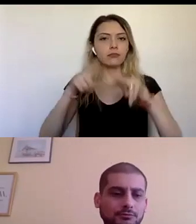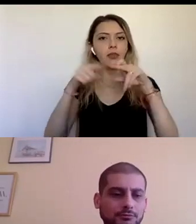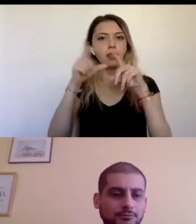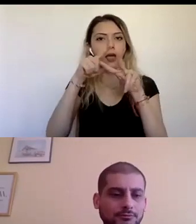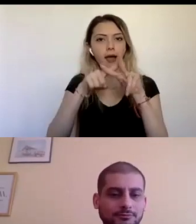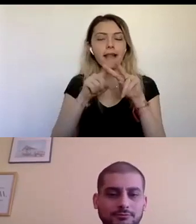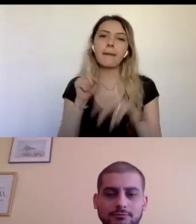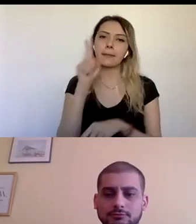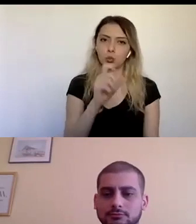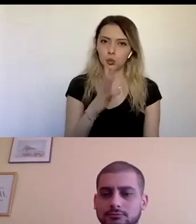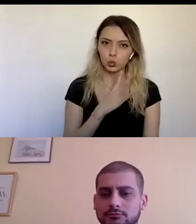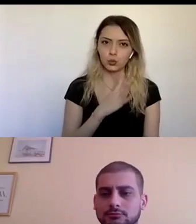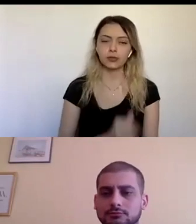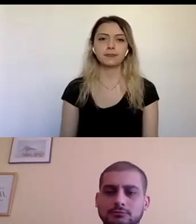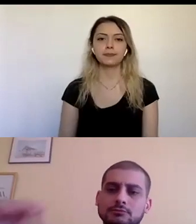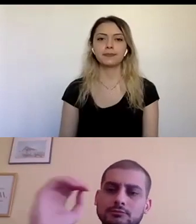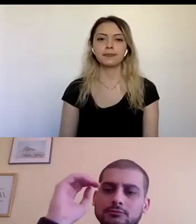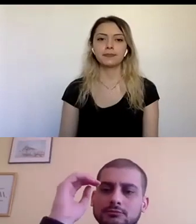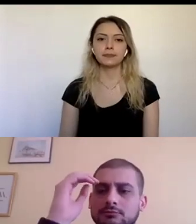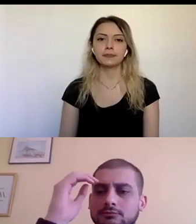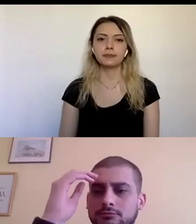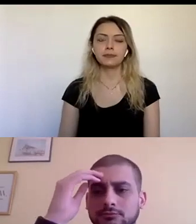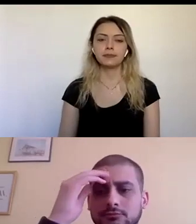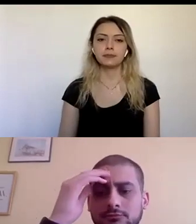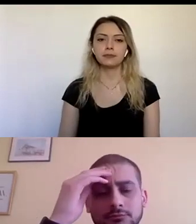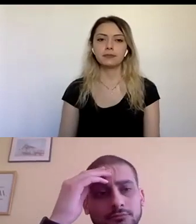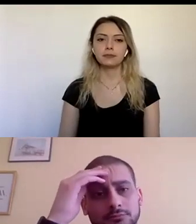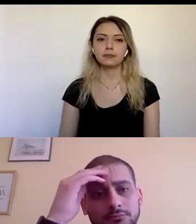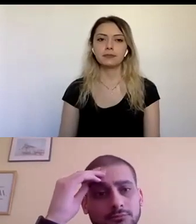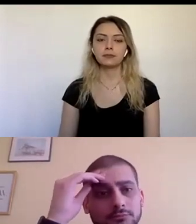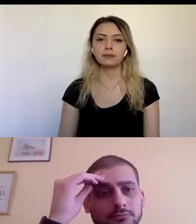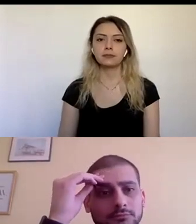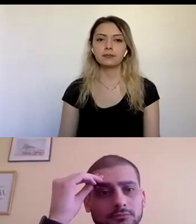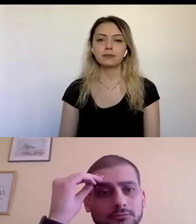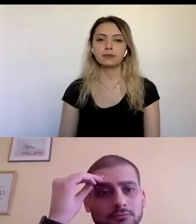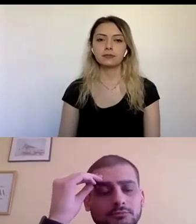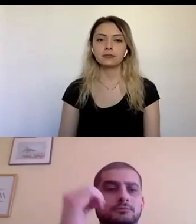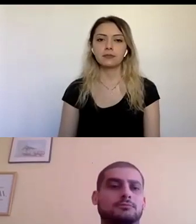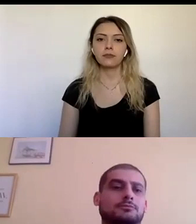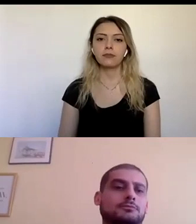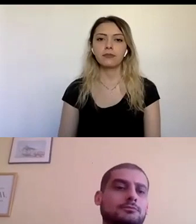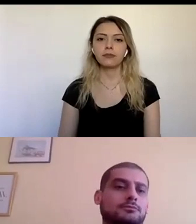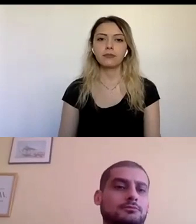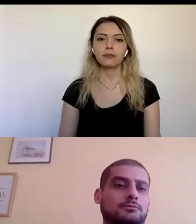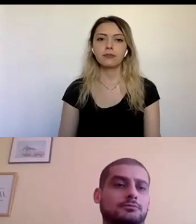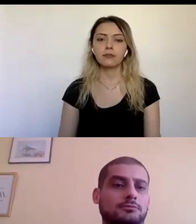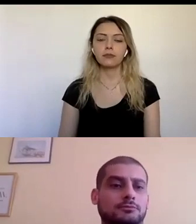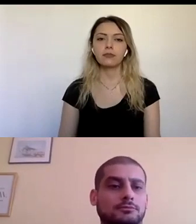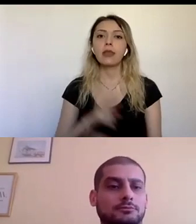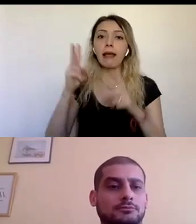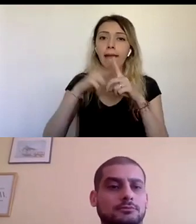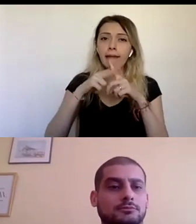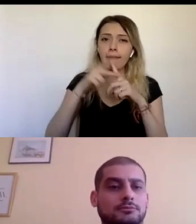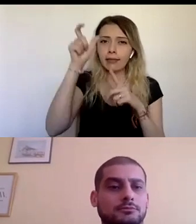Merak edilen bir konu. Öncelikle şu soruyu yönelteyim ben. Katılıma açık olan toplantılarda